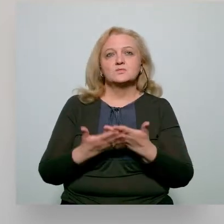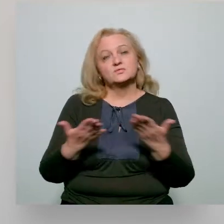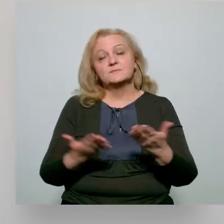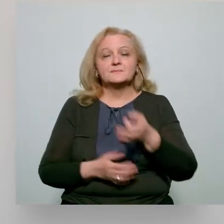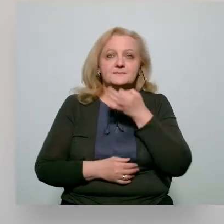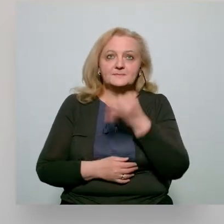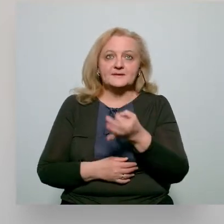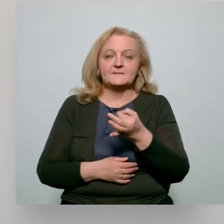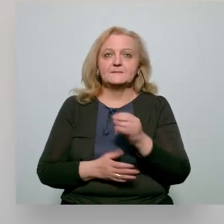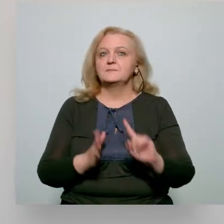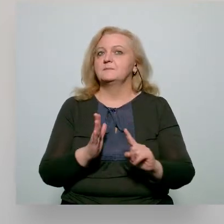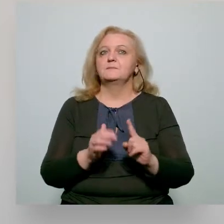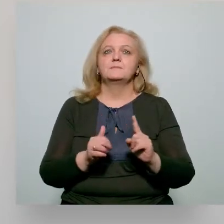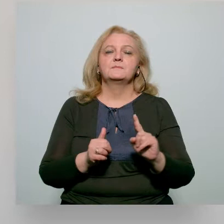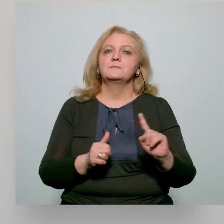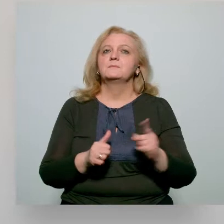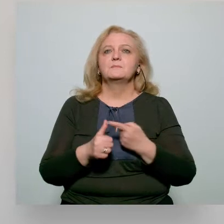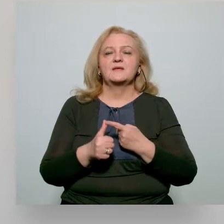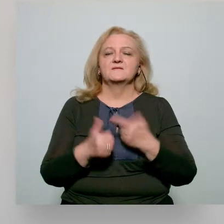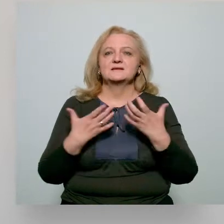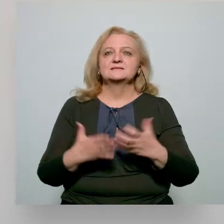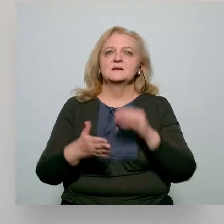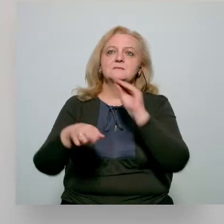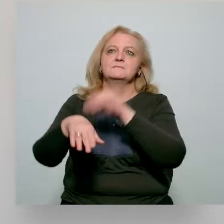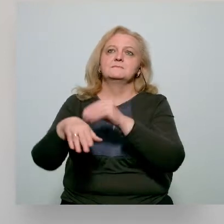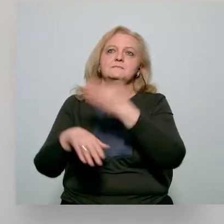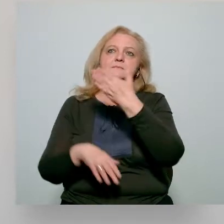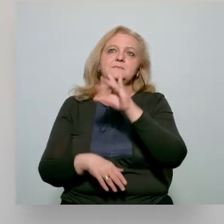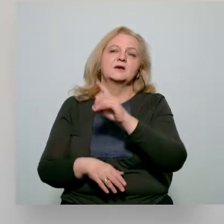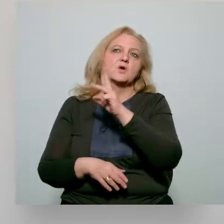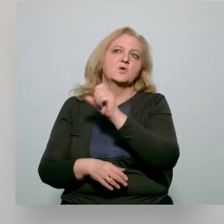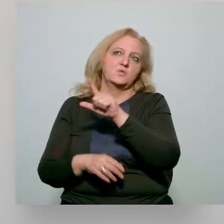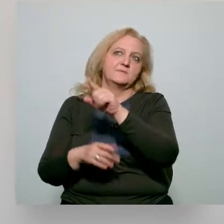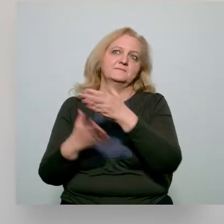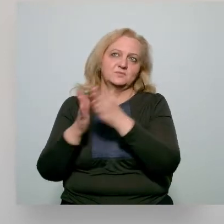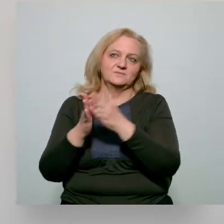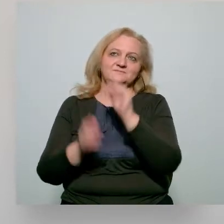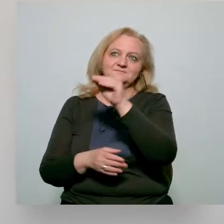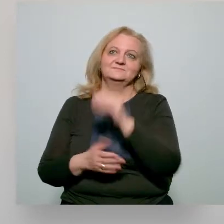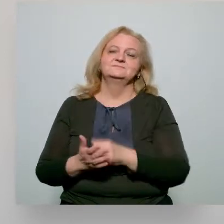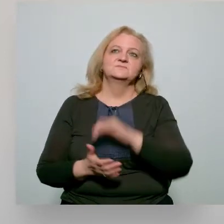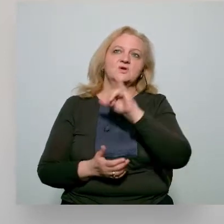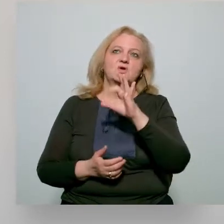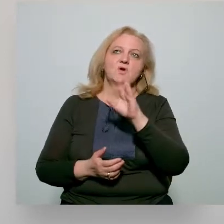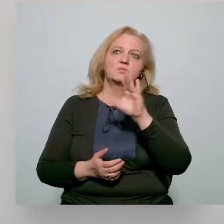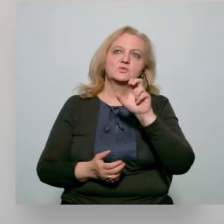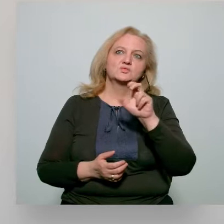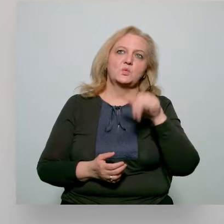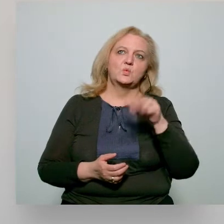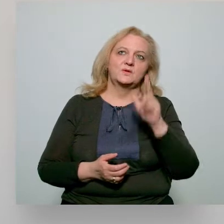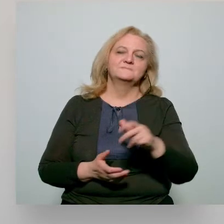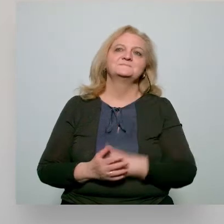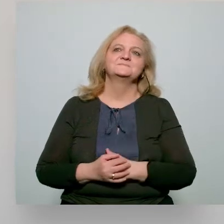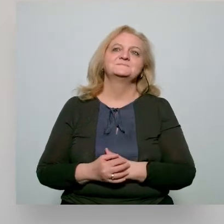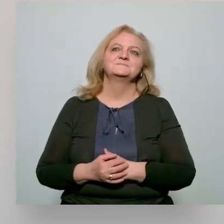to pierwsze chciałbym do Mykoły skierować, bo Mykoły Riabczuka,